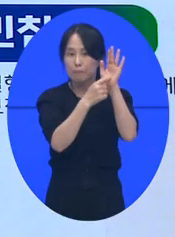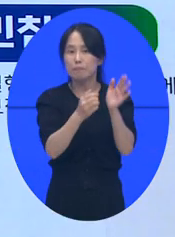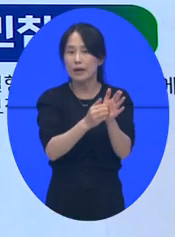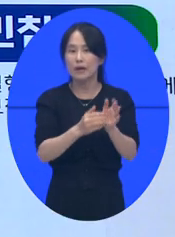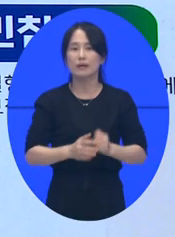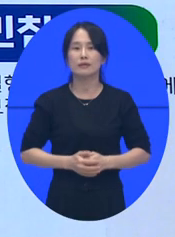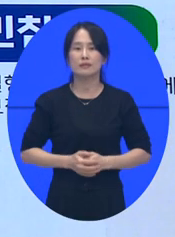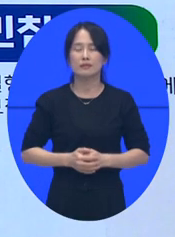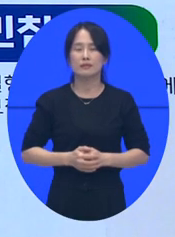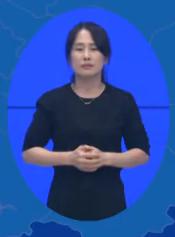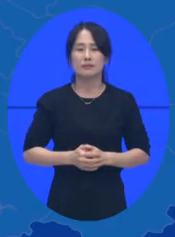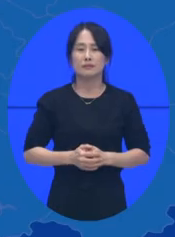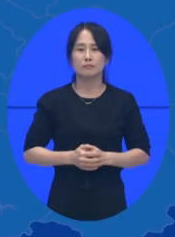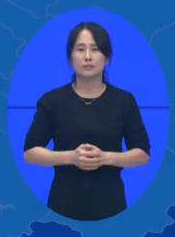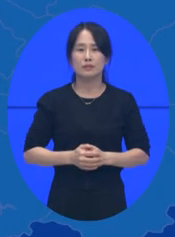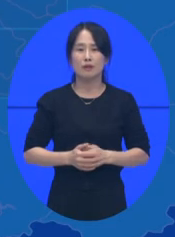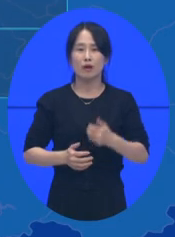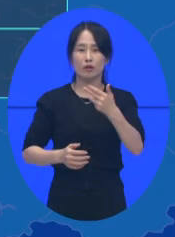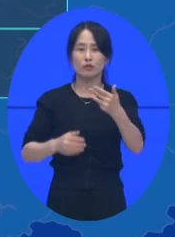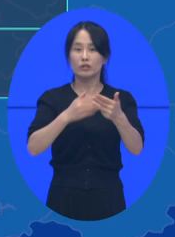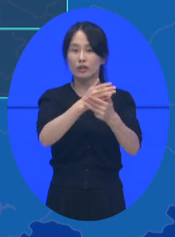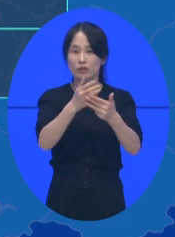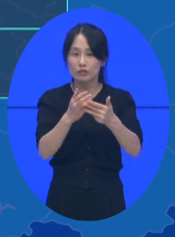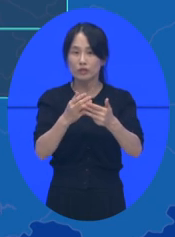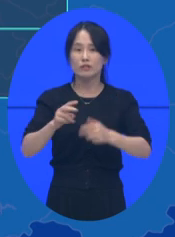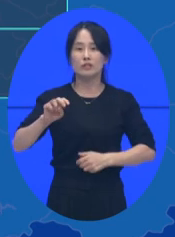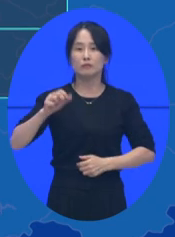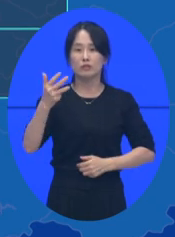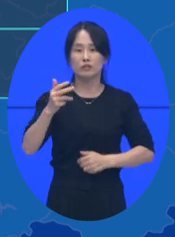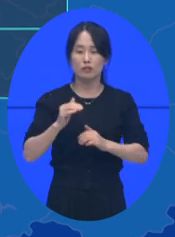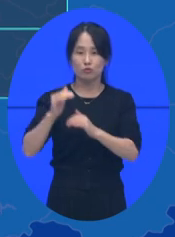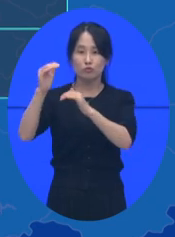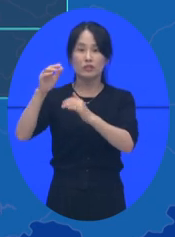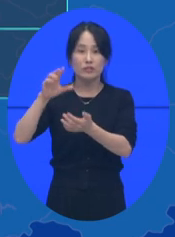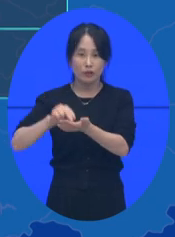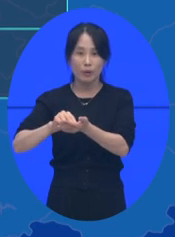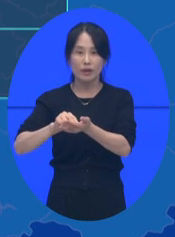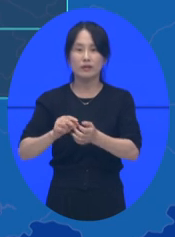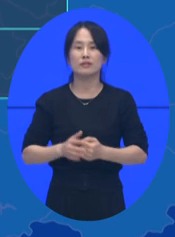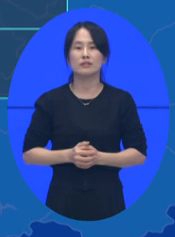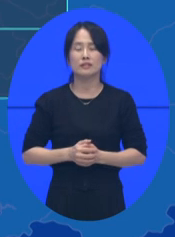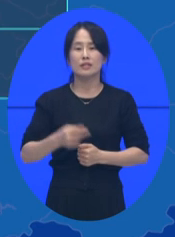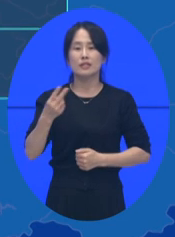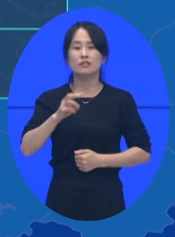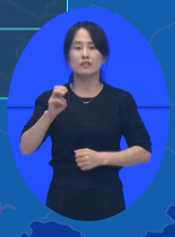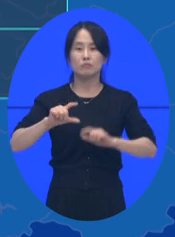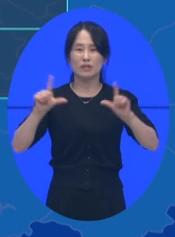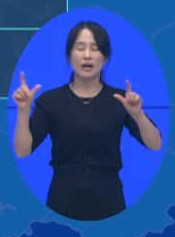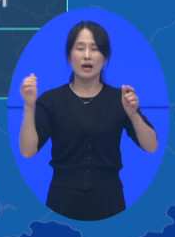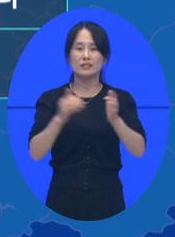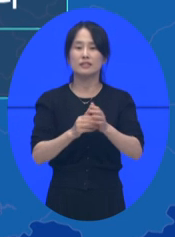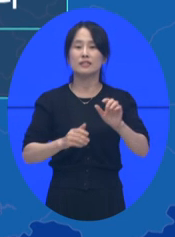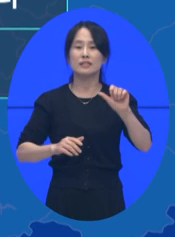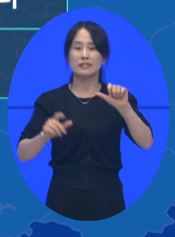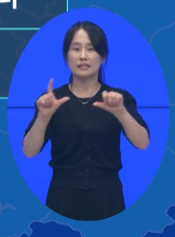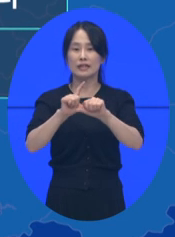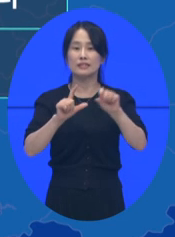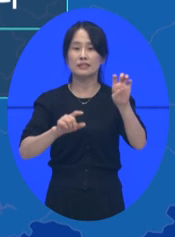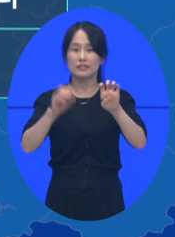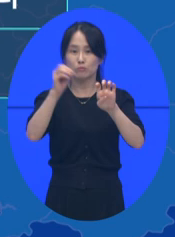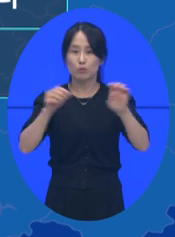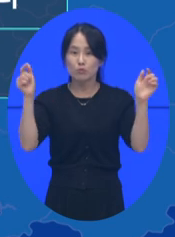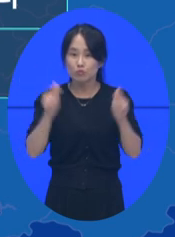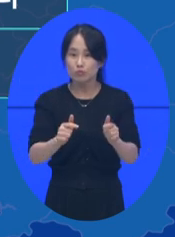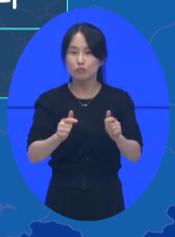프로젝트입니다. 경기도정을 8대 분야로 나눠 28개 추진 과제를 통해 2030년까지 온실가스를 40%